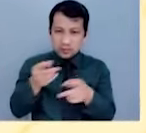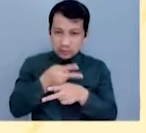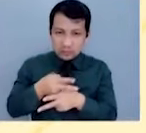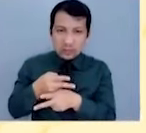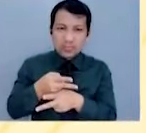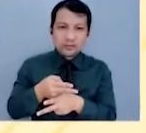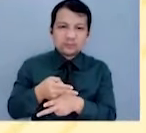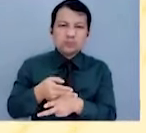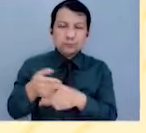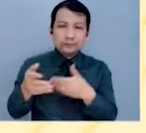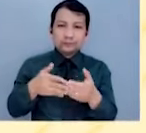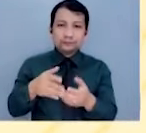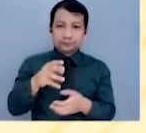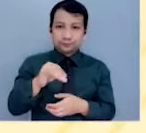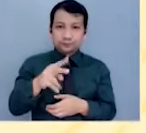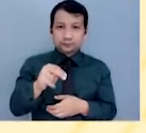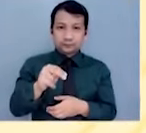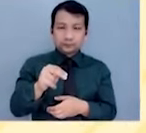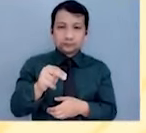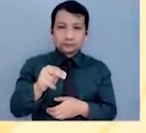in NMIS on approving